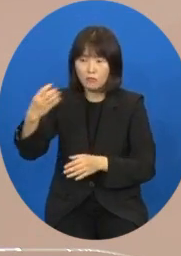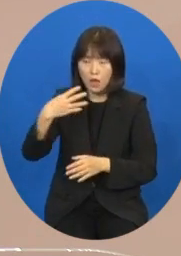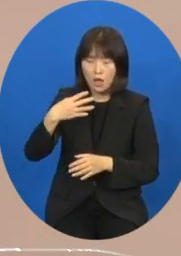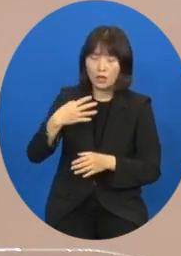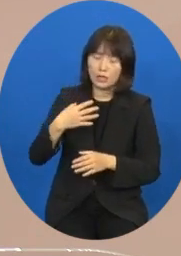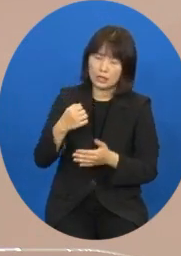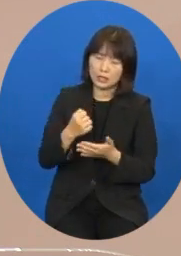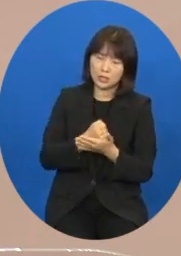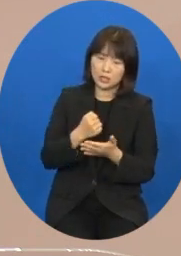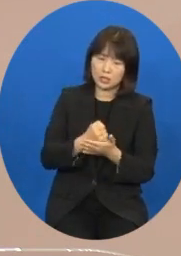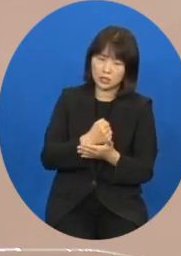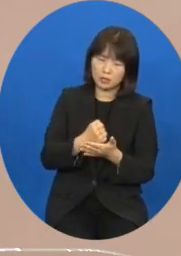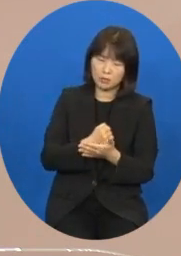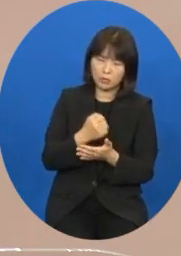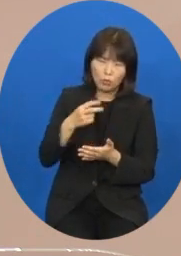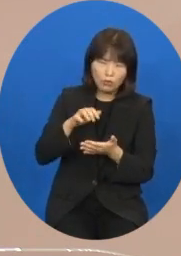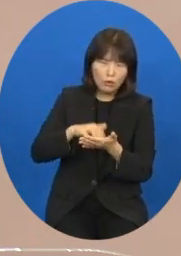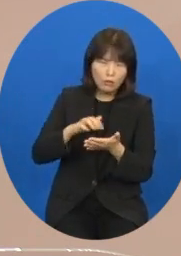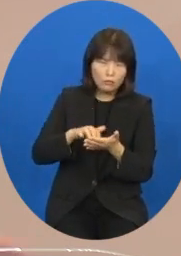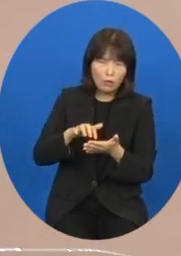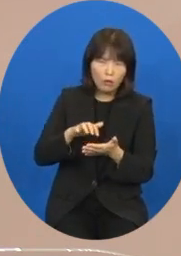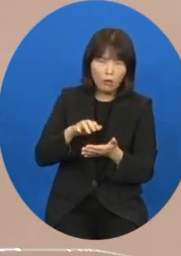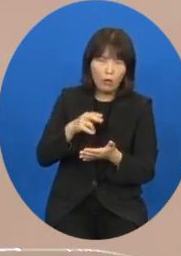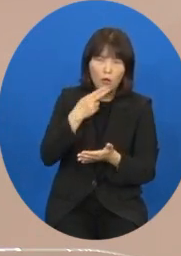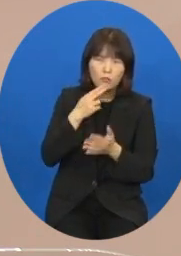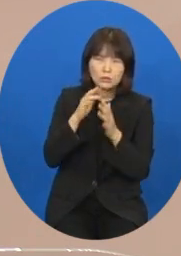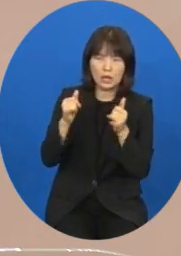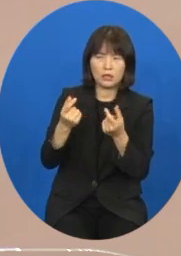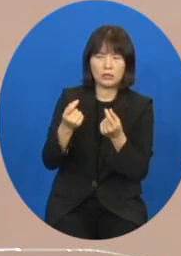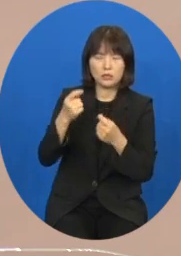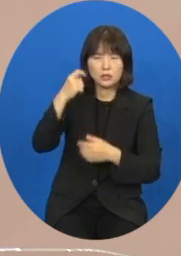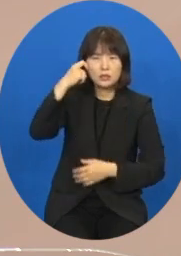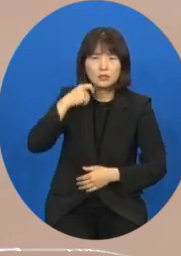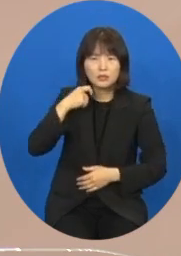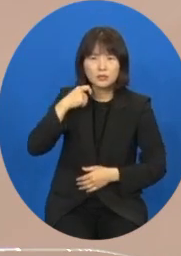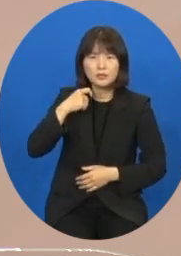계산이 없으신 분 같은 느낌도 들었어요. 근데 참 이상하게도